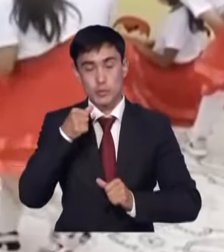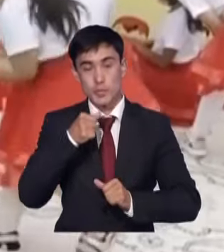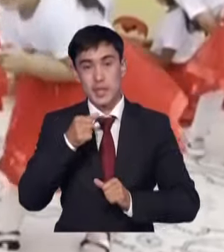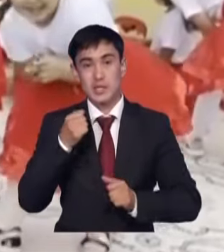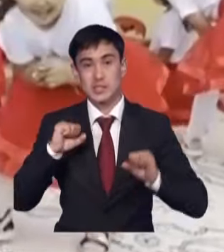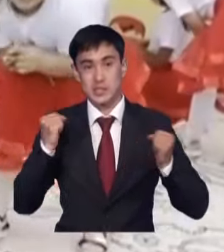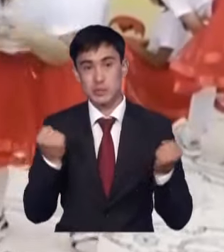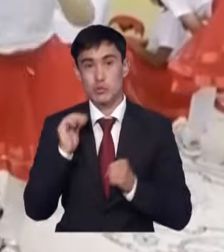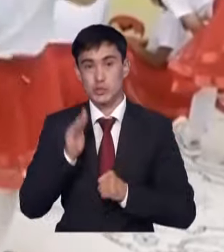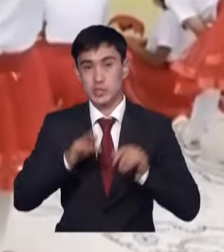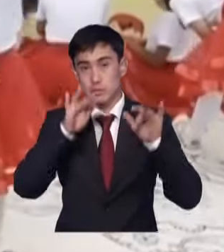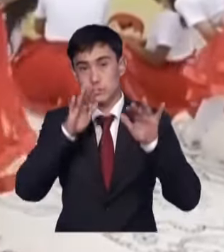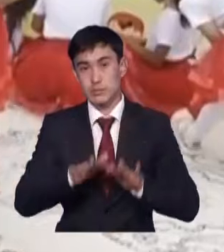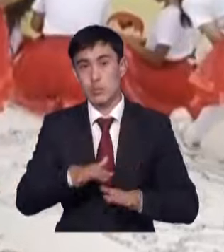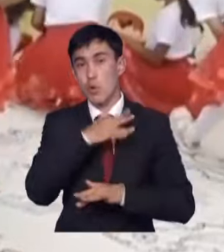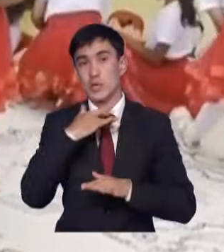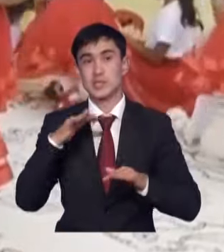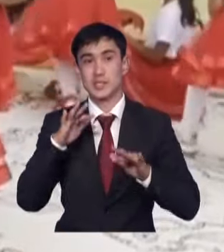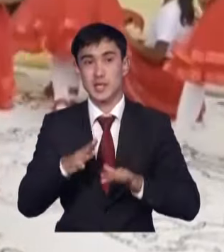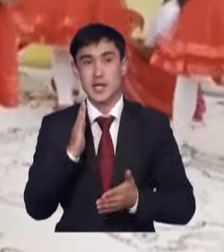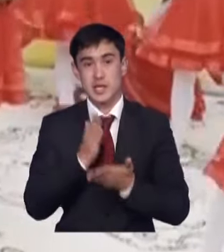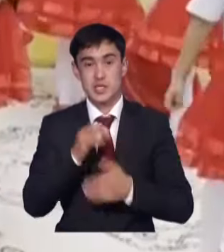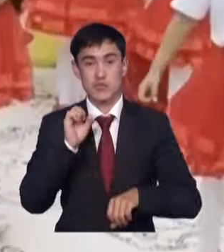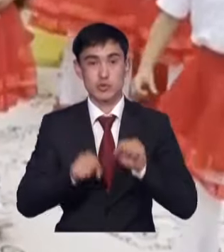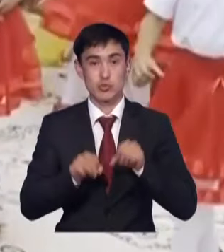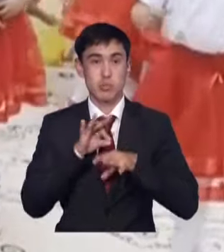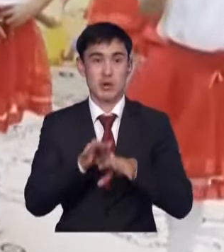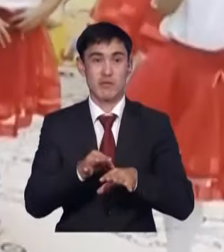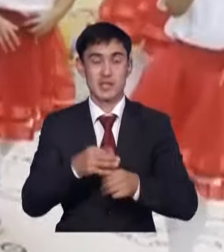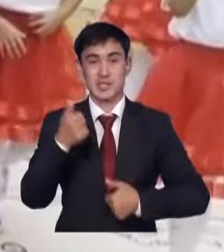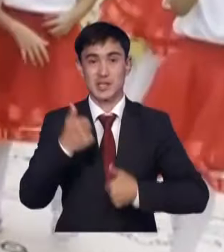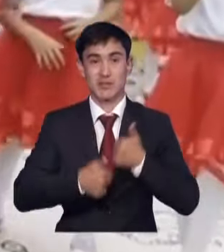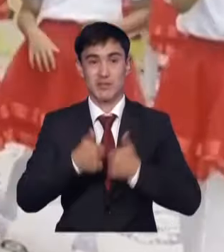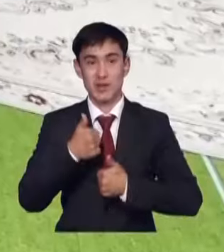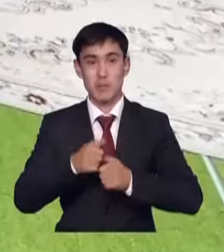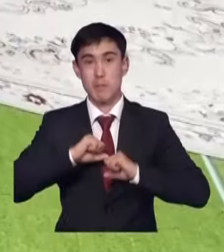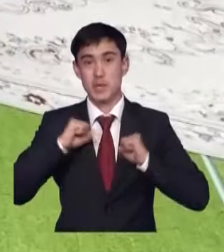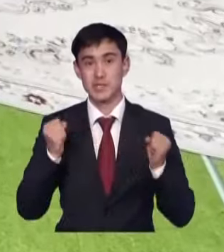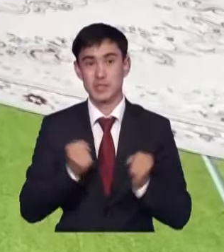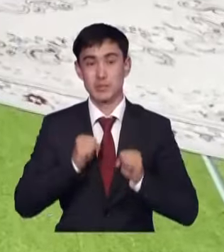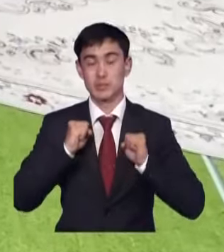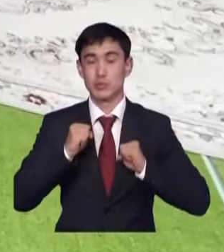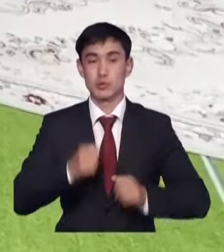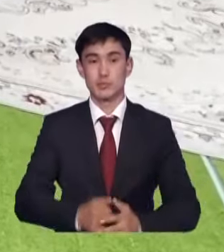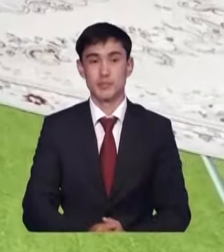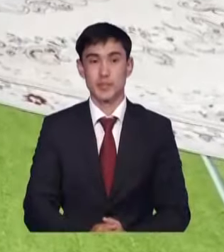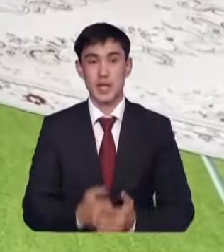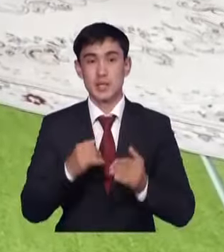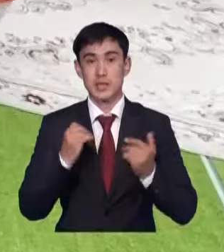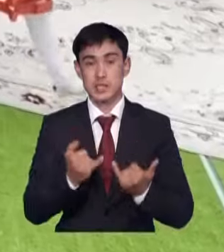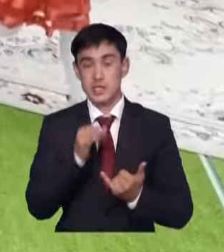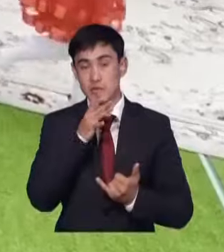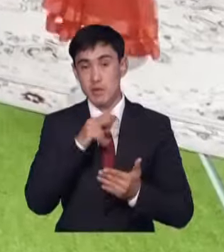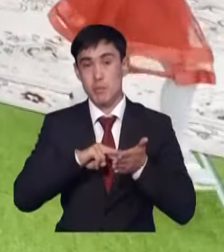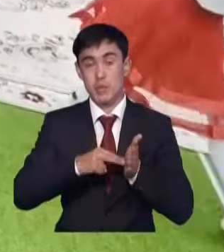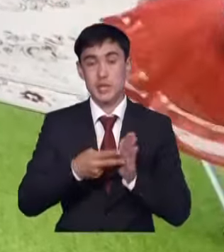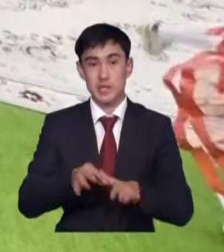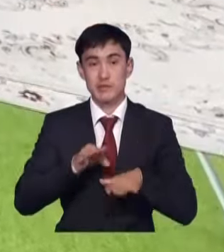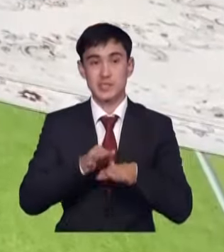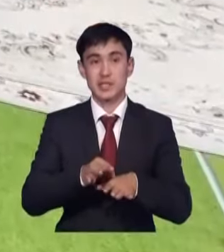зимой здесь выпадает очень много снега. Есть возможность проводить соревнования по зимним видам спорта. В настоящее время планируем